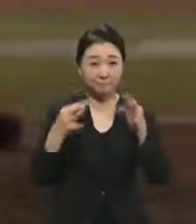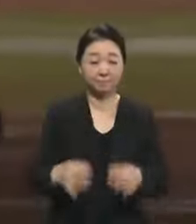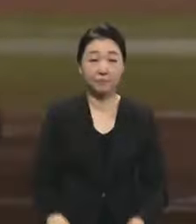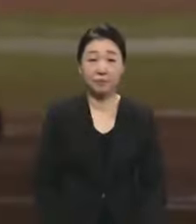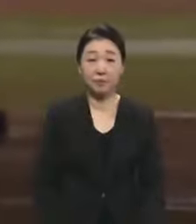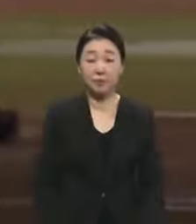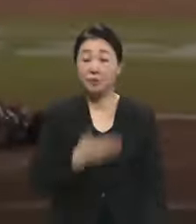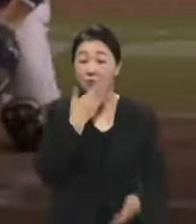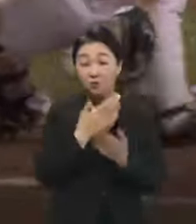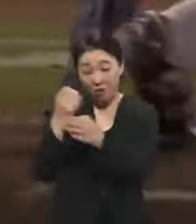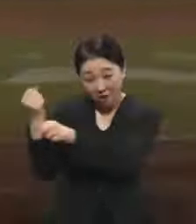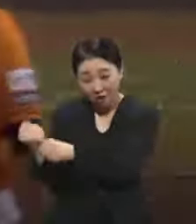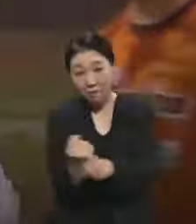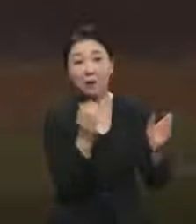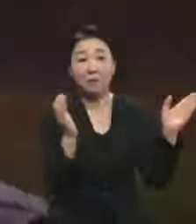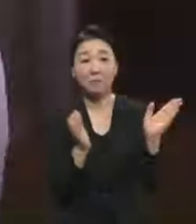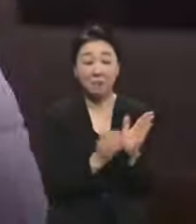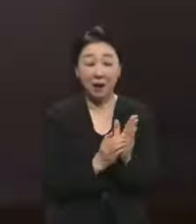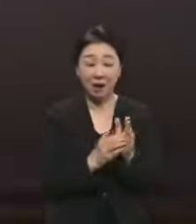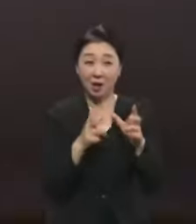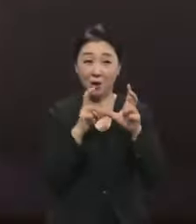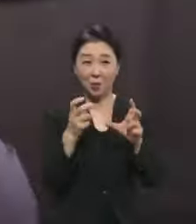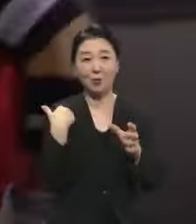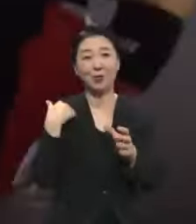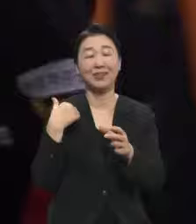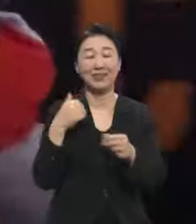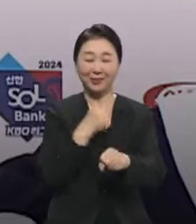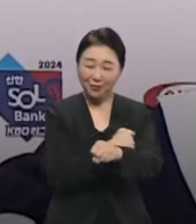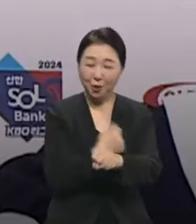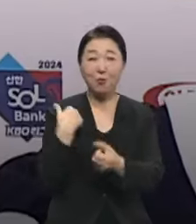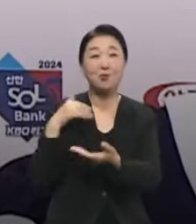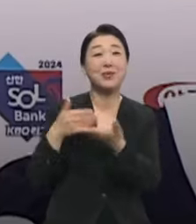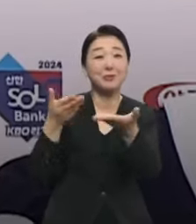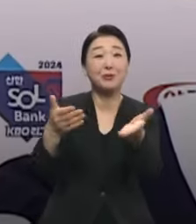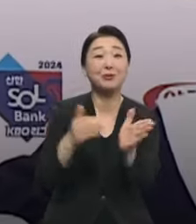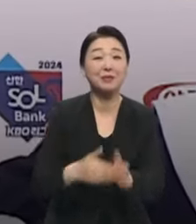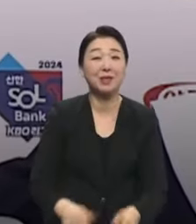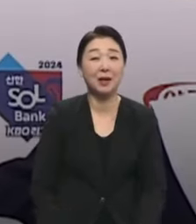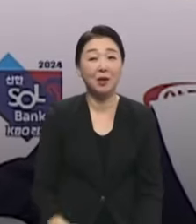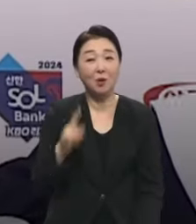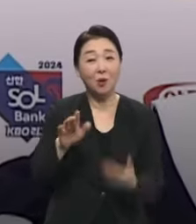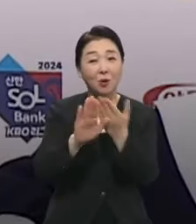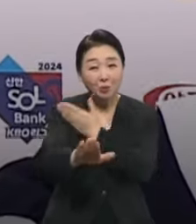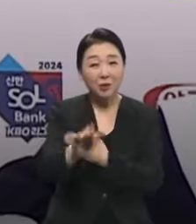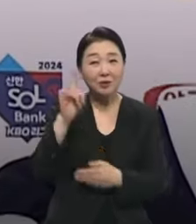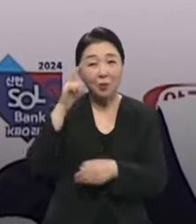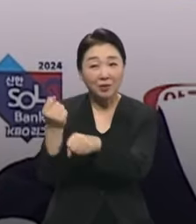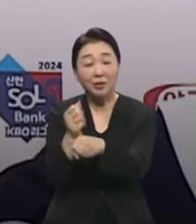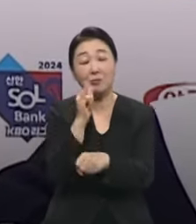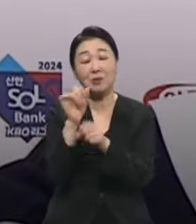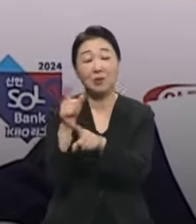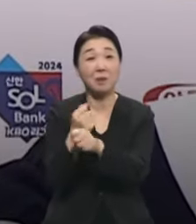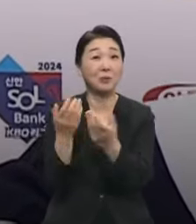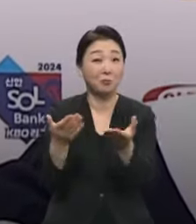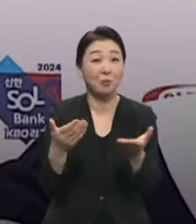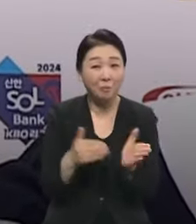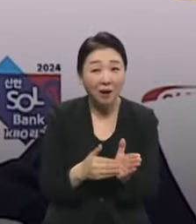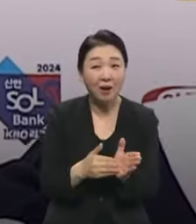결정적 한 방을 날린 최영우는 공을 후배들에게 돌렸습니다. 그 앞에서 후배들이 자꾸 타점할 수 있는 찬스도 만들고